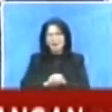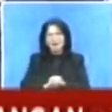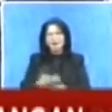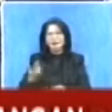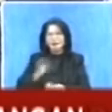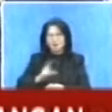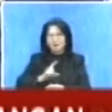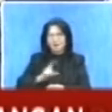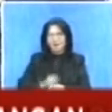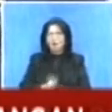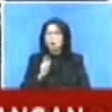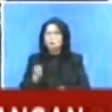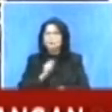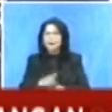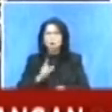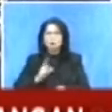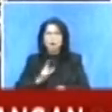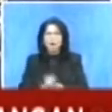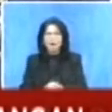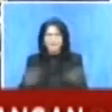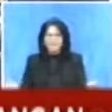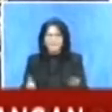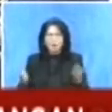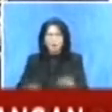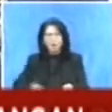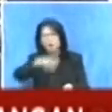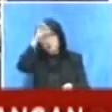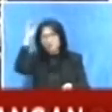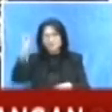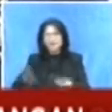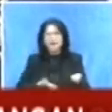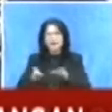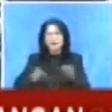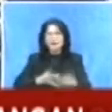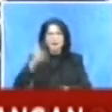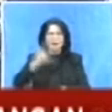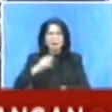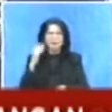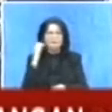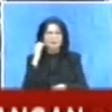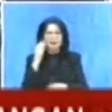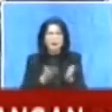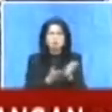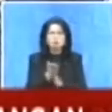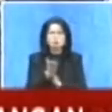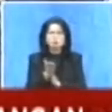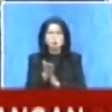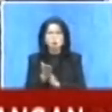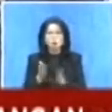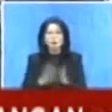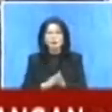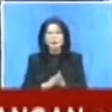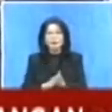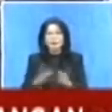piutang PNBP, serta mendorong inovasi layanan dengan tetap menjaga kualitas dan